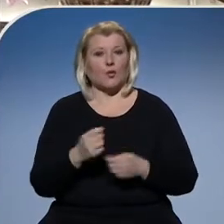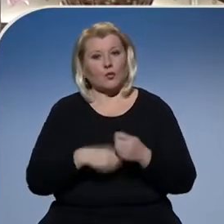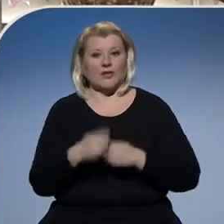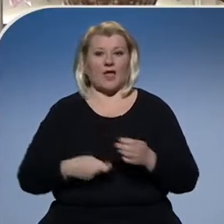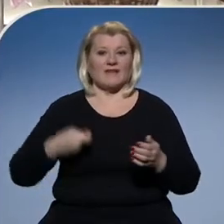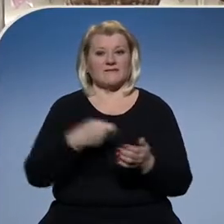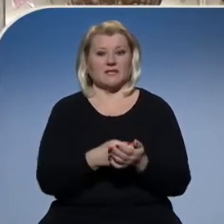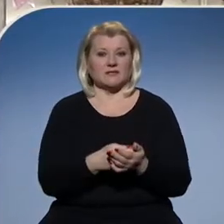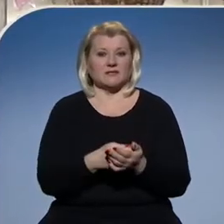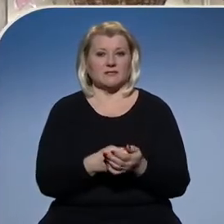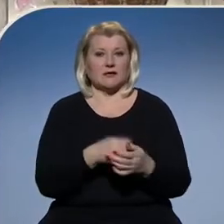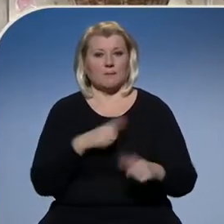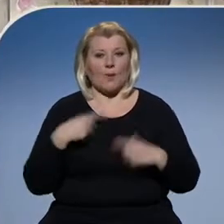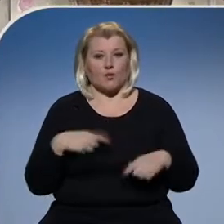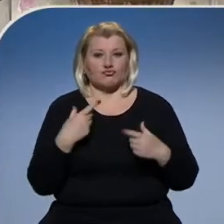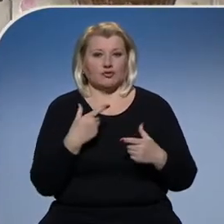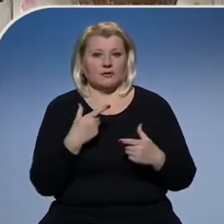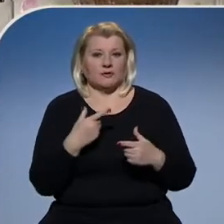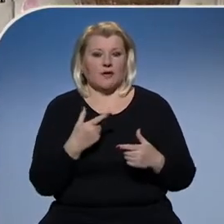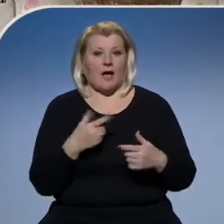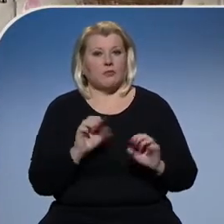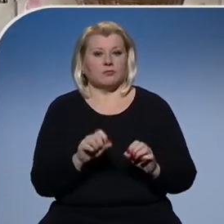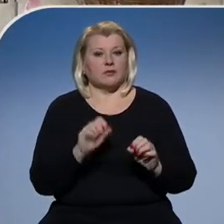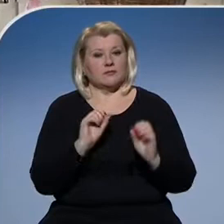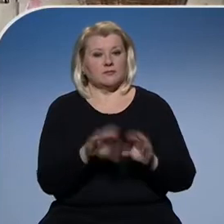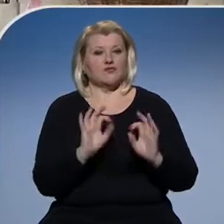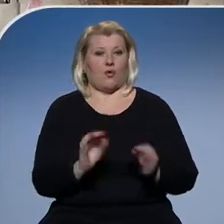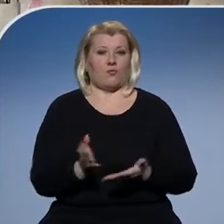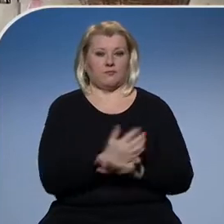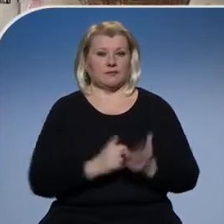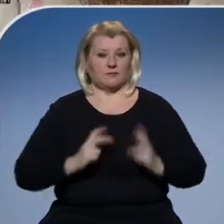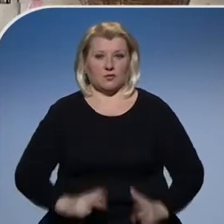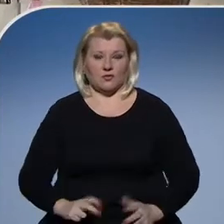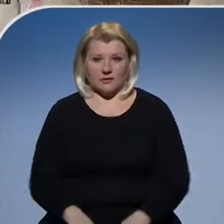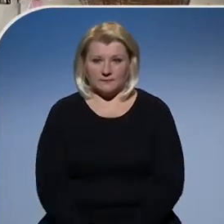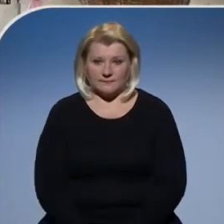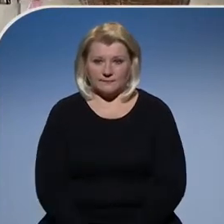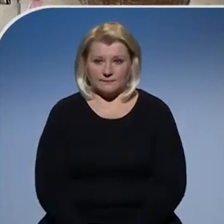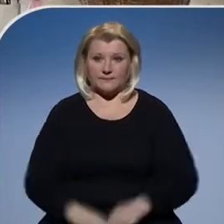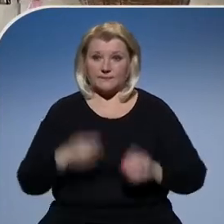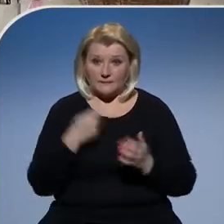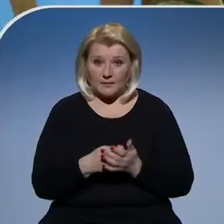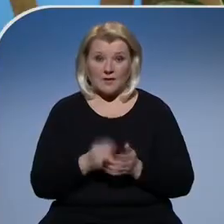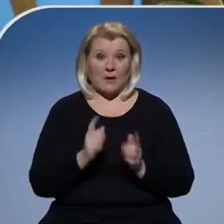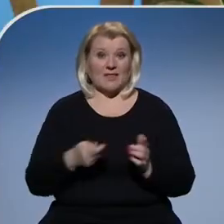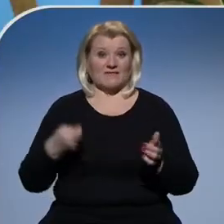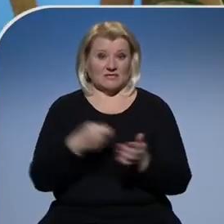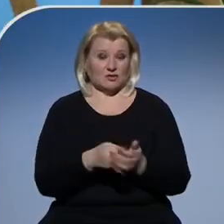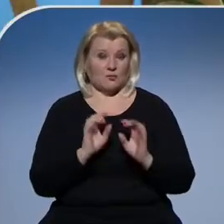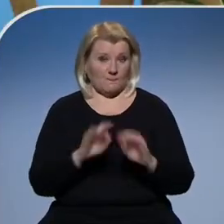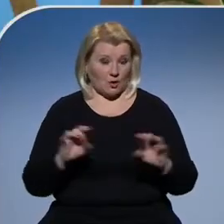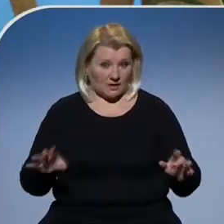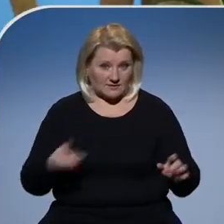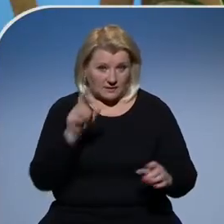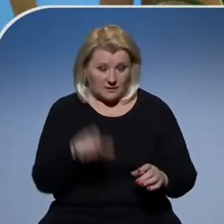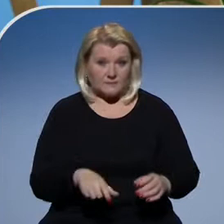penězi zacházet sofistikovaněji. A v takovém případě je dobré, pokud to má být investiční poradce, aby skutečně